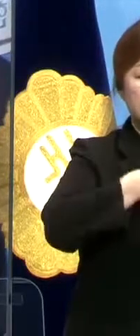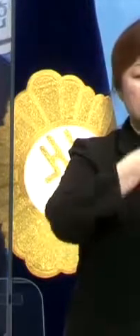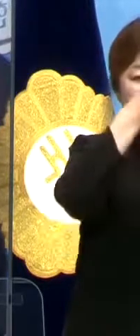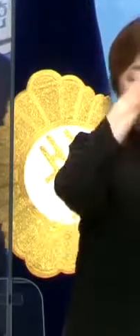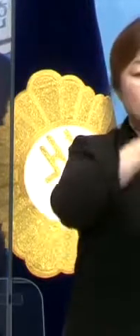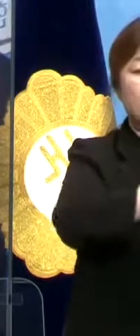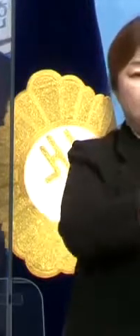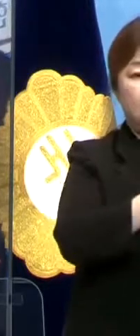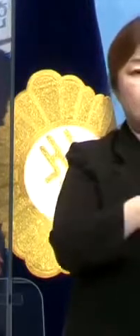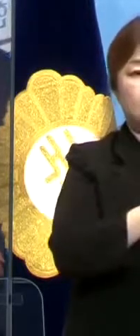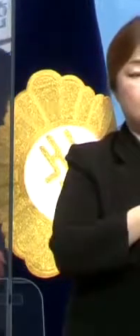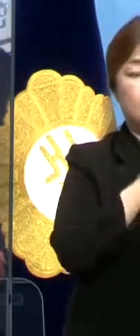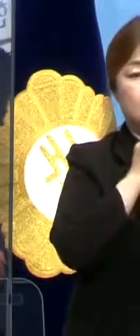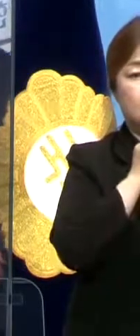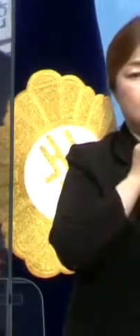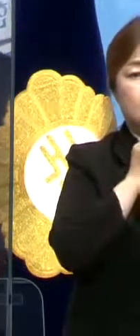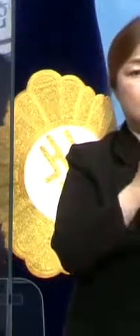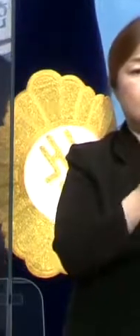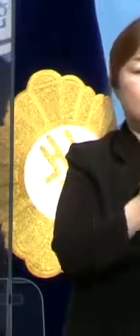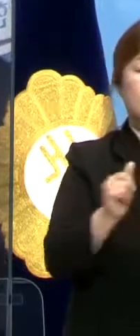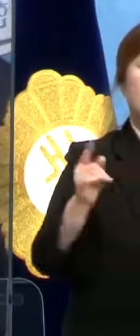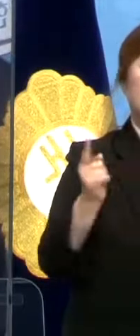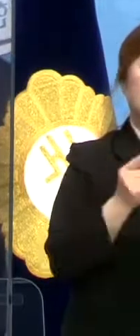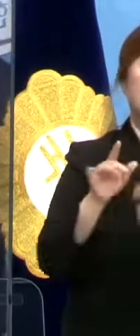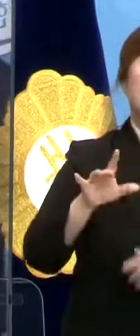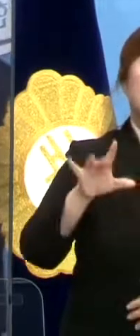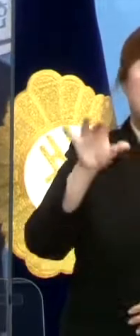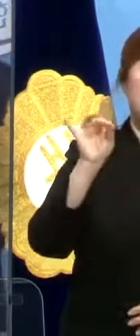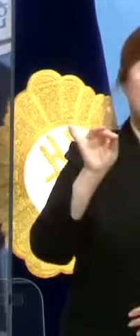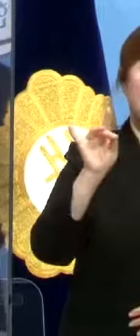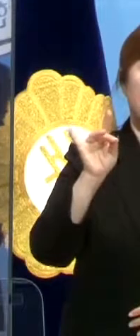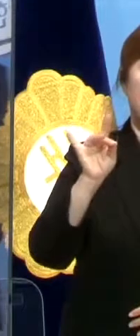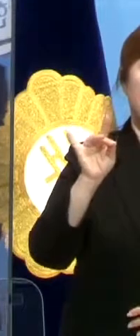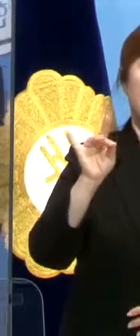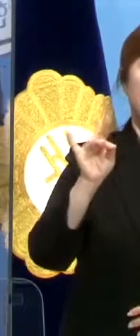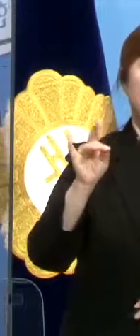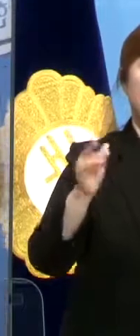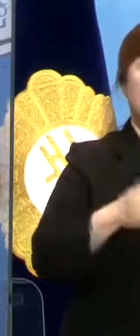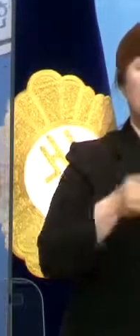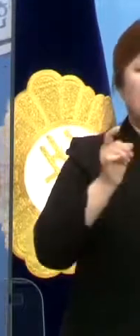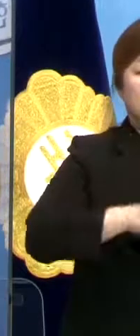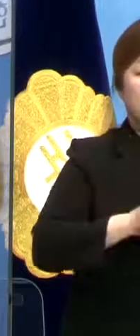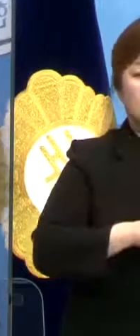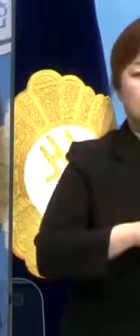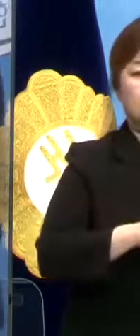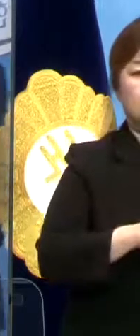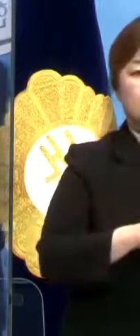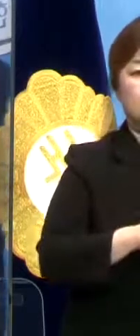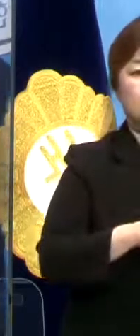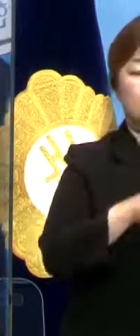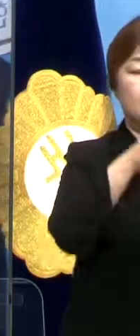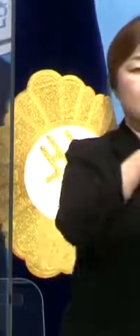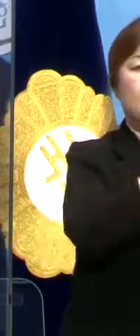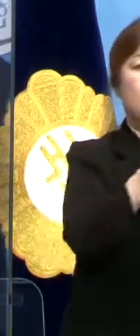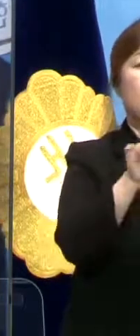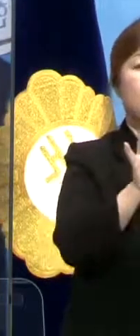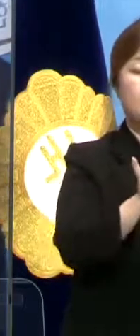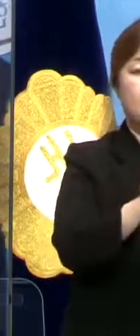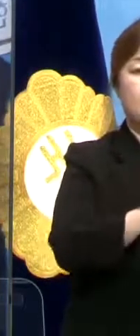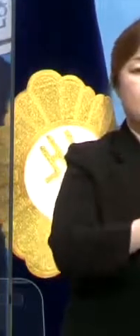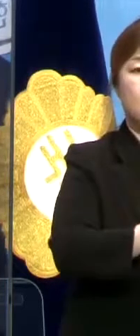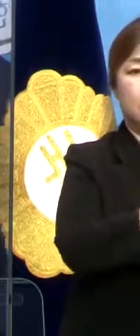입니다 먼저 유족을 만나는 게 먼저인 것 같구요 4 2 속히 어 쿠팡에서